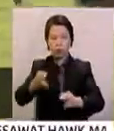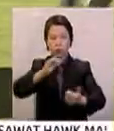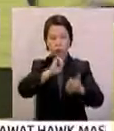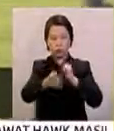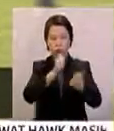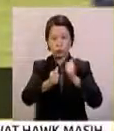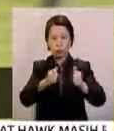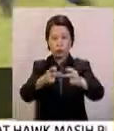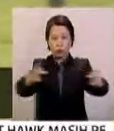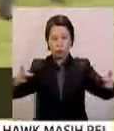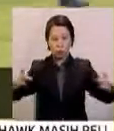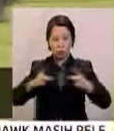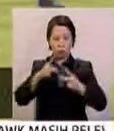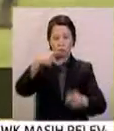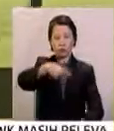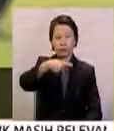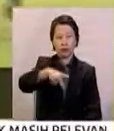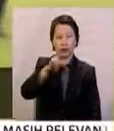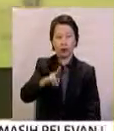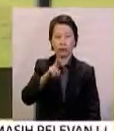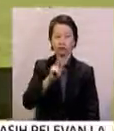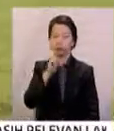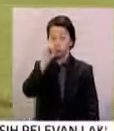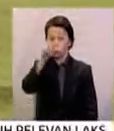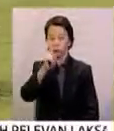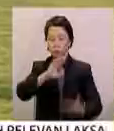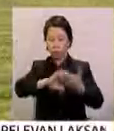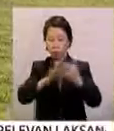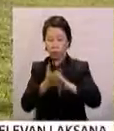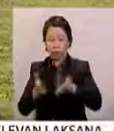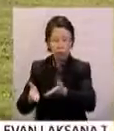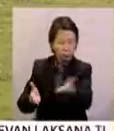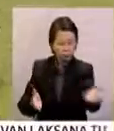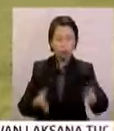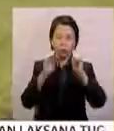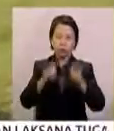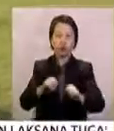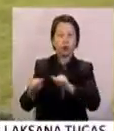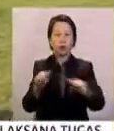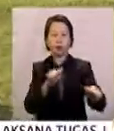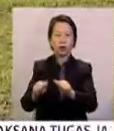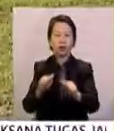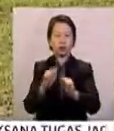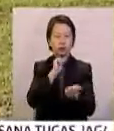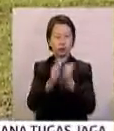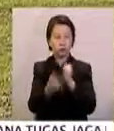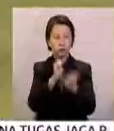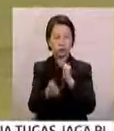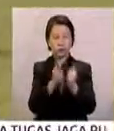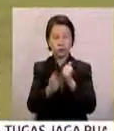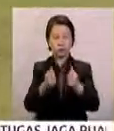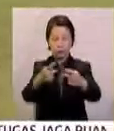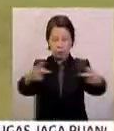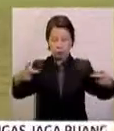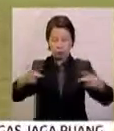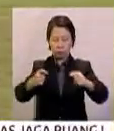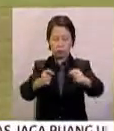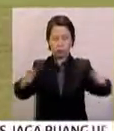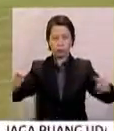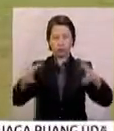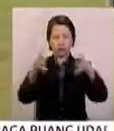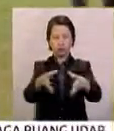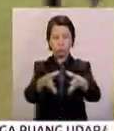di kawasan perumahan kos rendah bagi memastikan komuniti berkenaan dapat menjalankan aktiviti sukan di kawasan setempat.